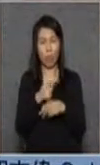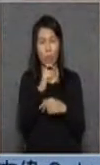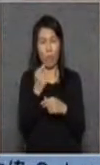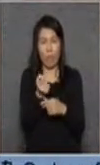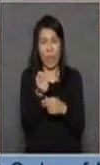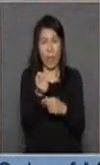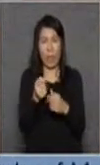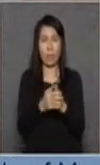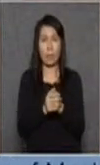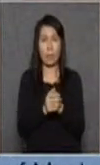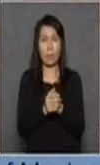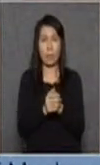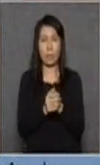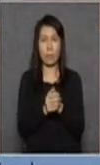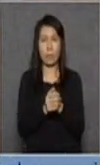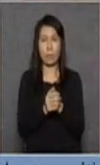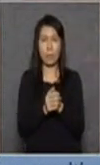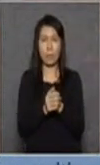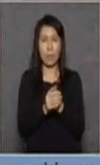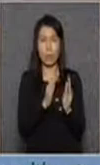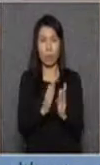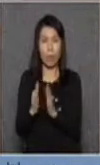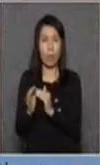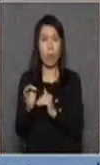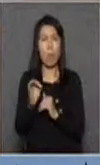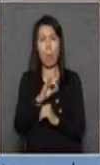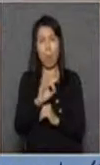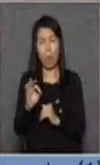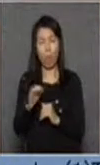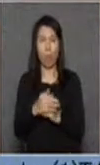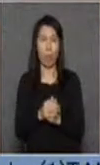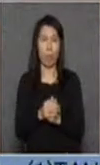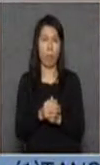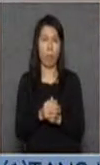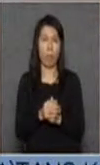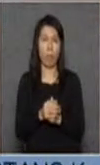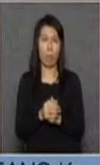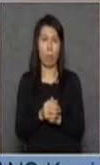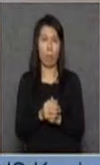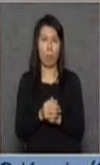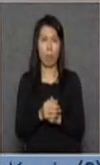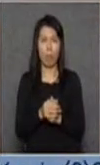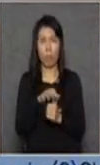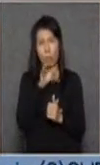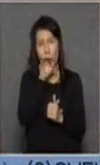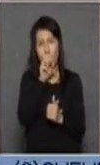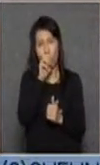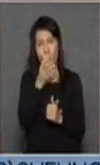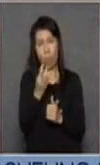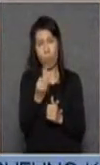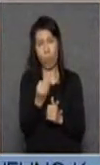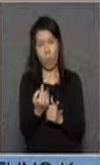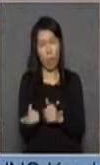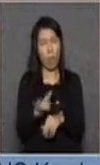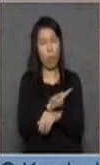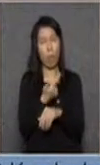時係可以獲得處理啊咁。咁其實呢啲嘢咧都講咗咁耐啦，就